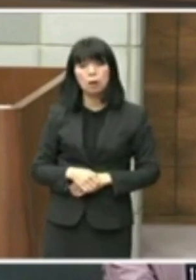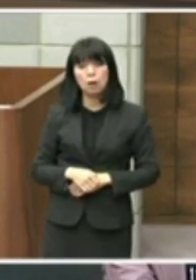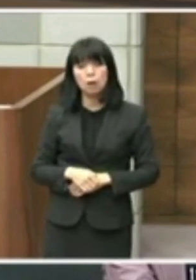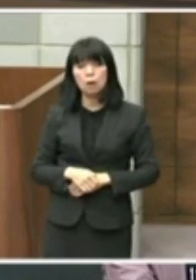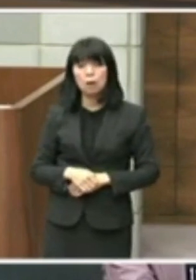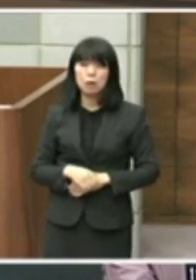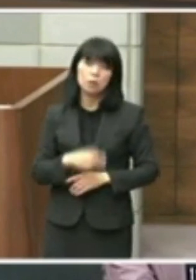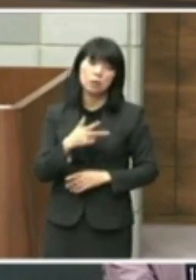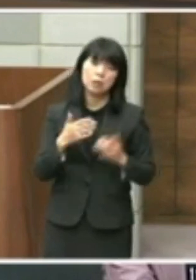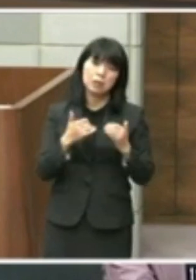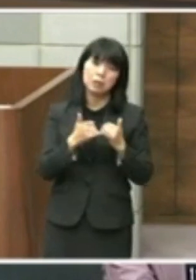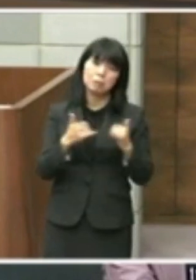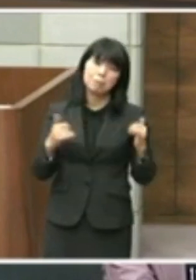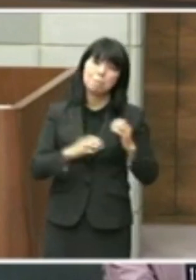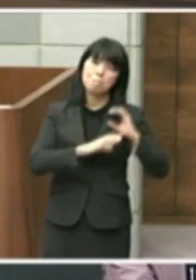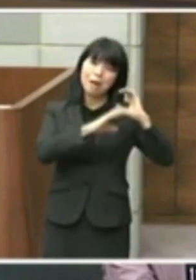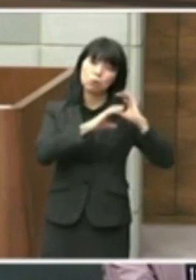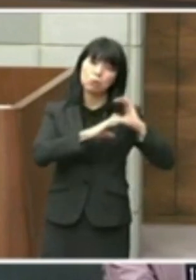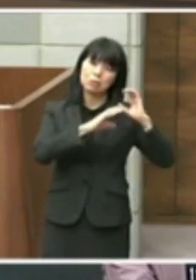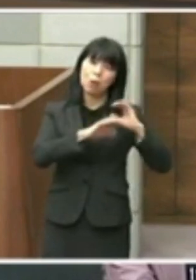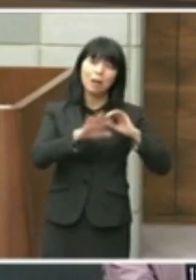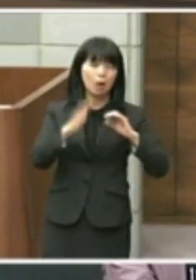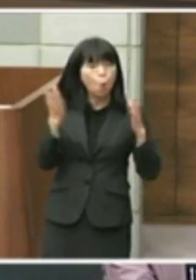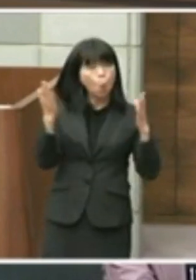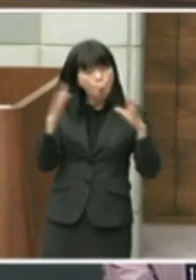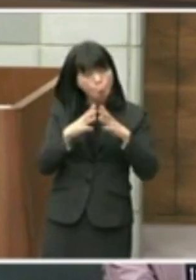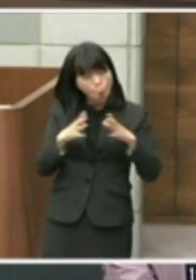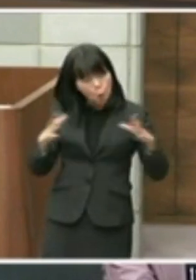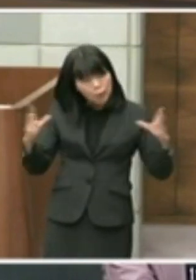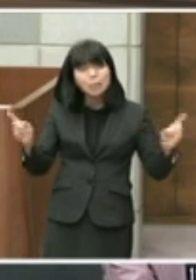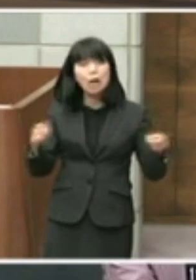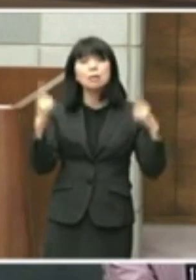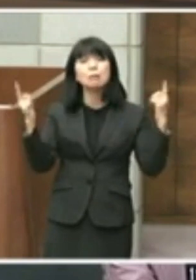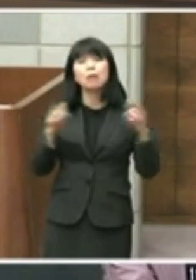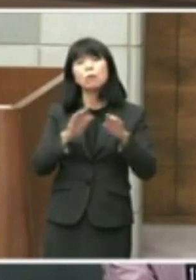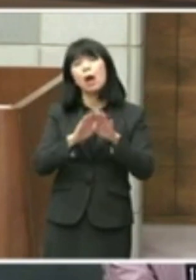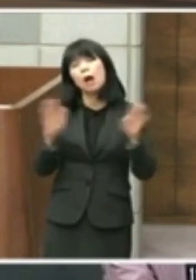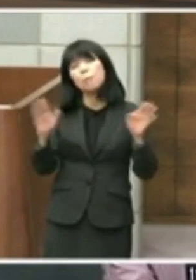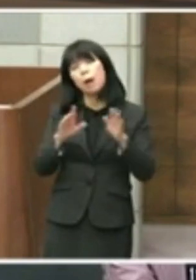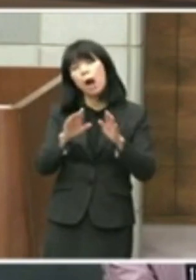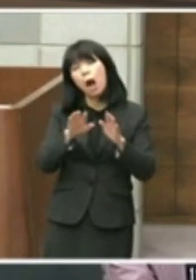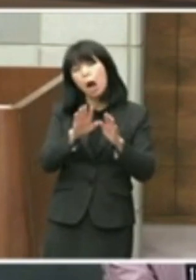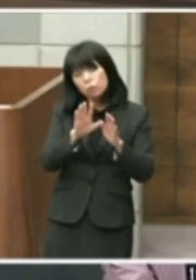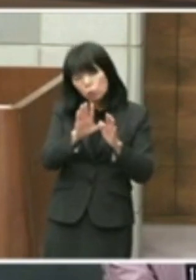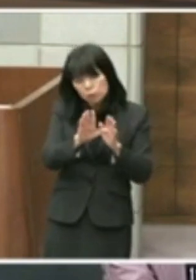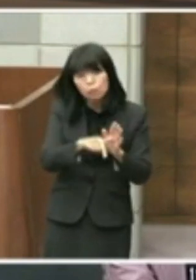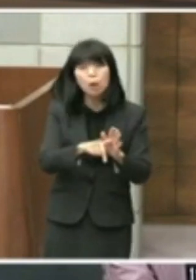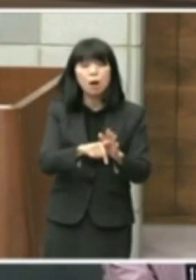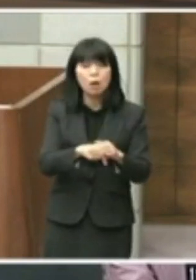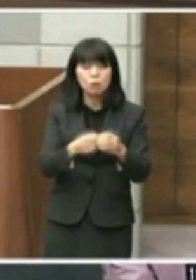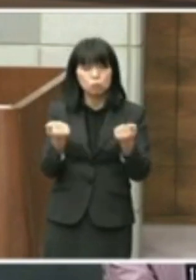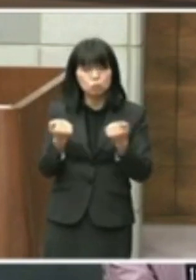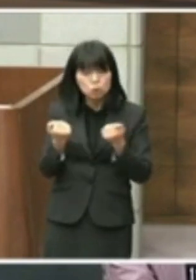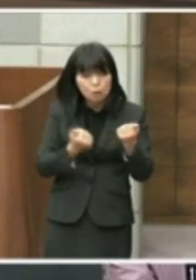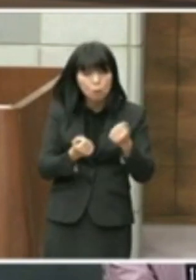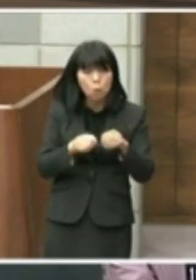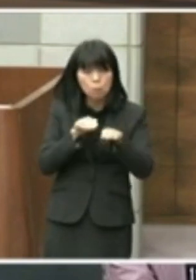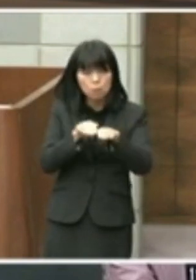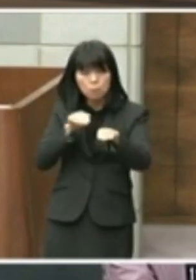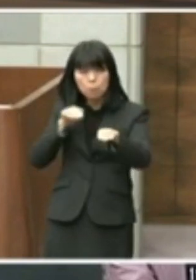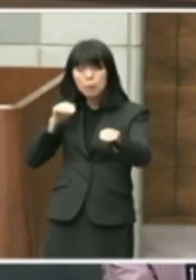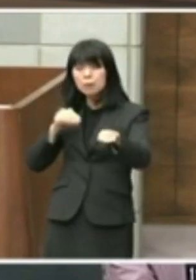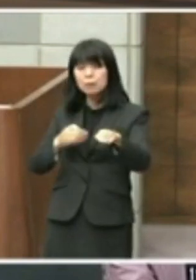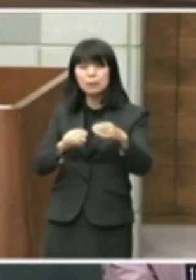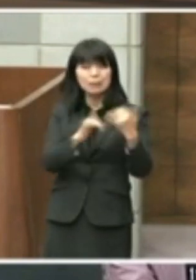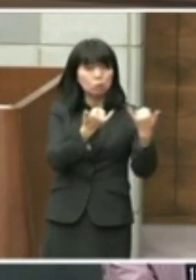民祭りでありましたり大きなイベントがある時には、車も人も集まってきますから、そうい